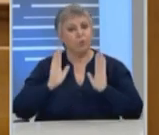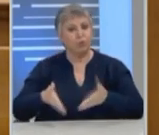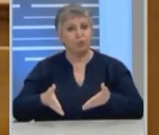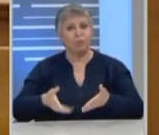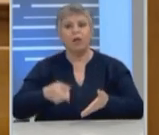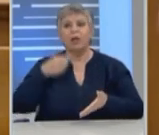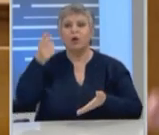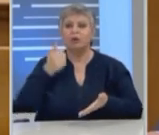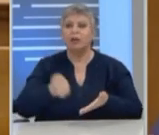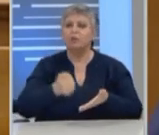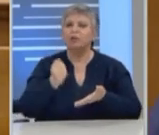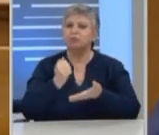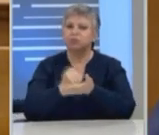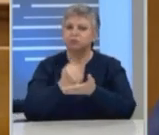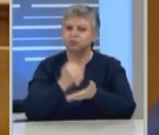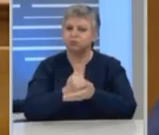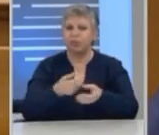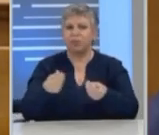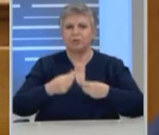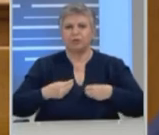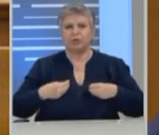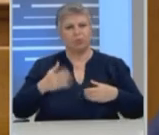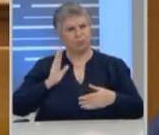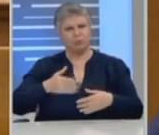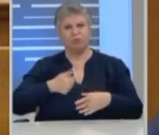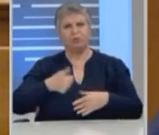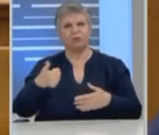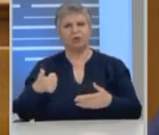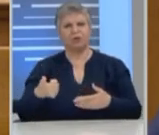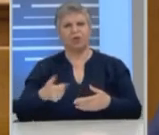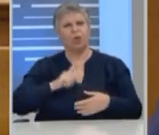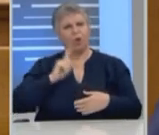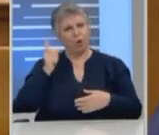δανειστές? Και γέλαγε όλοι οι οικουμένοι. Ποια είναι η θέση σας?